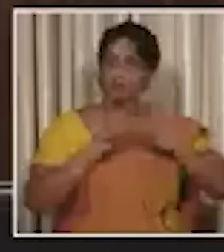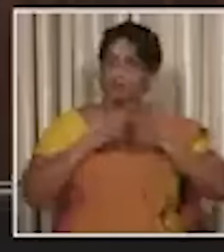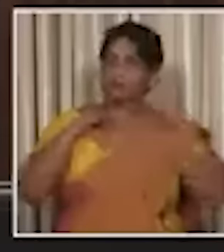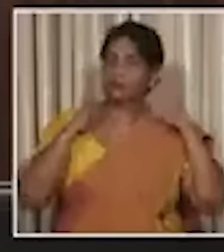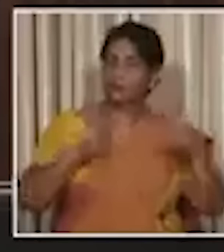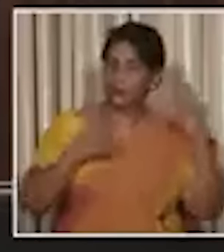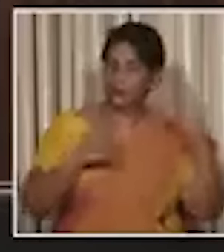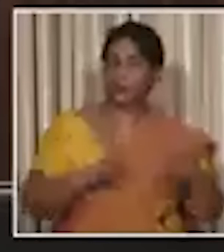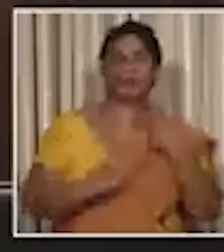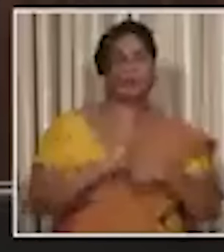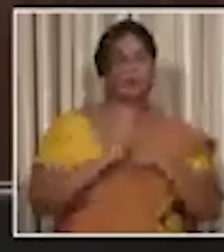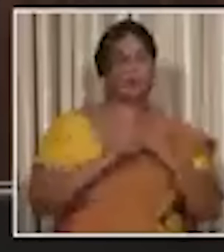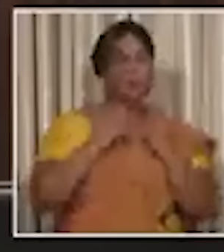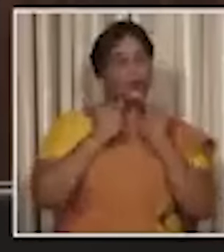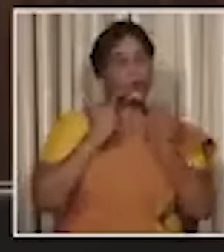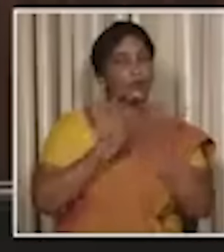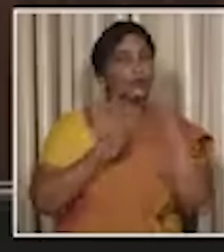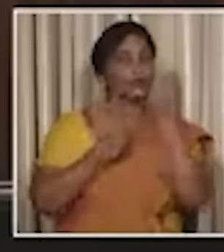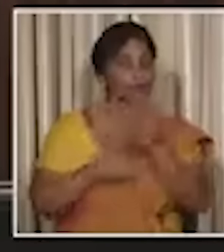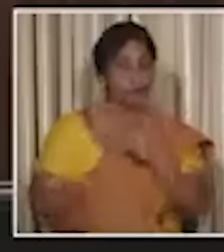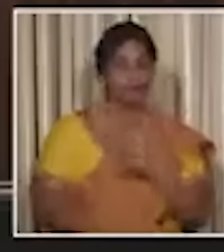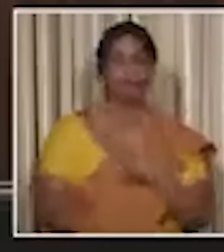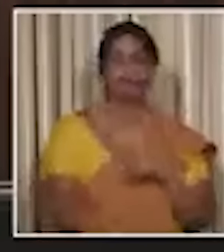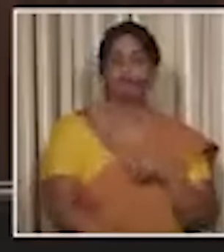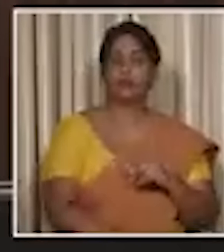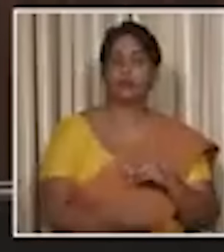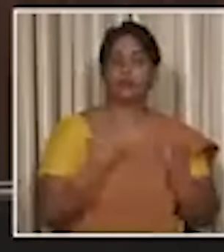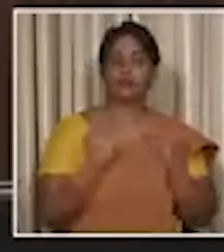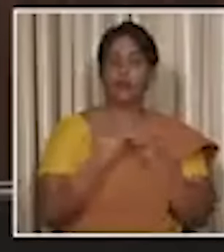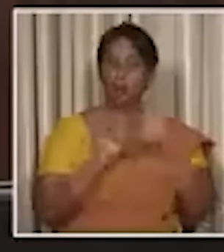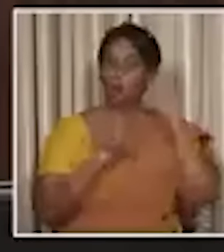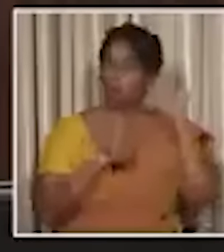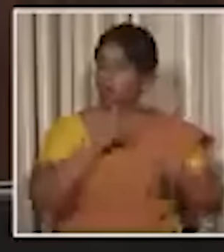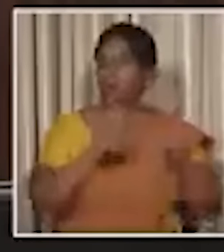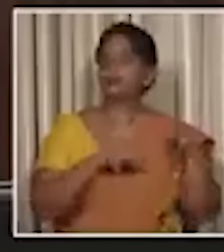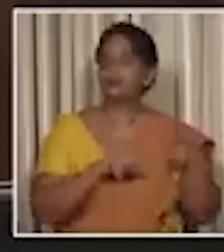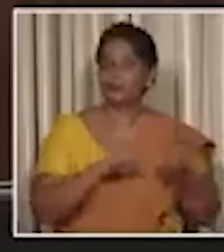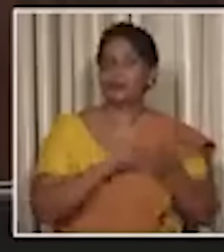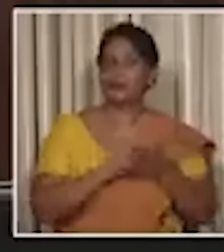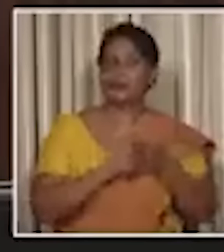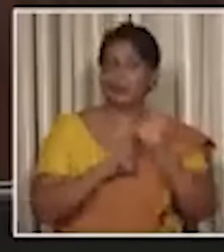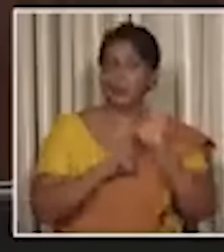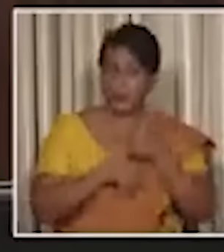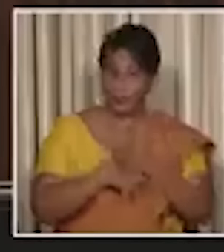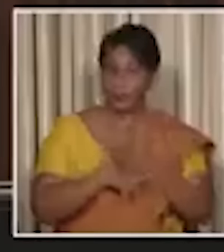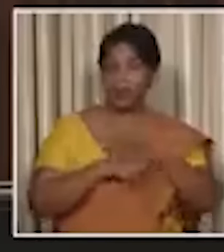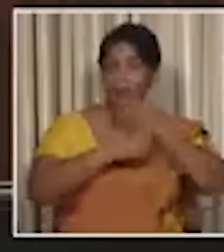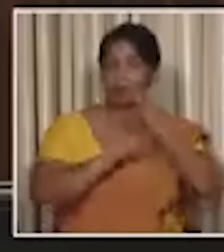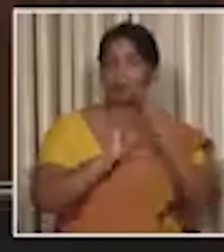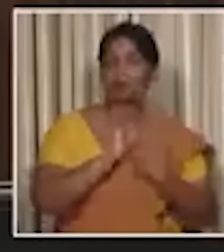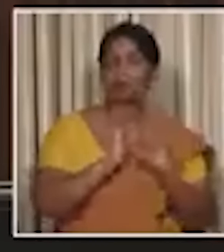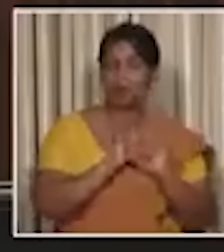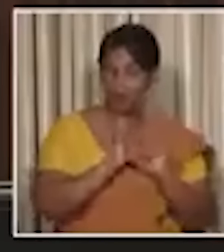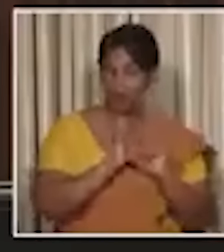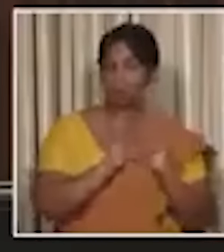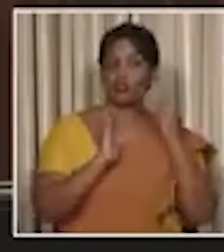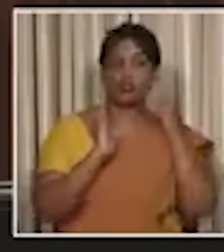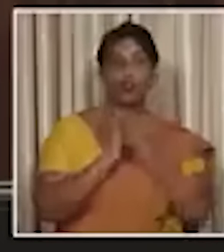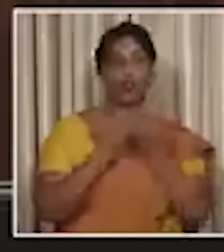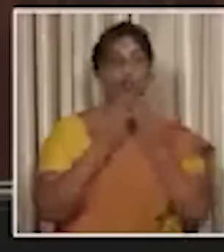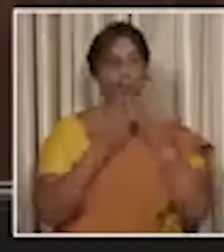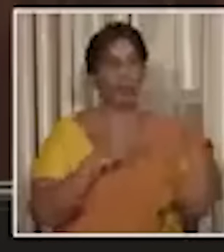போல் கர்ப்பிணி தாய்மார்களுக்கு தன்னுடைய வயிற்றில் ஒரு குழந்தை சுமந்த பிறகு அவர்கள் பல நெருக்கடிகளுக்கு